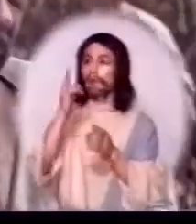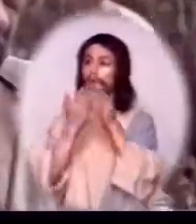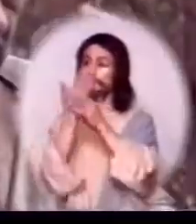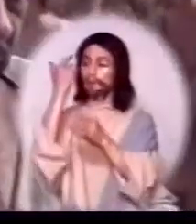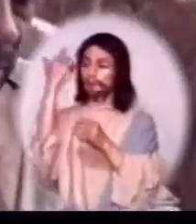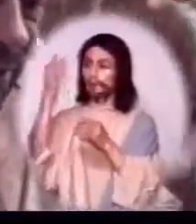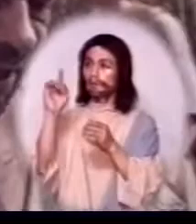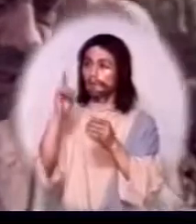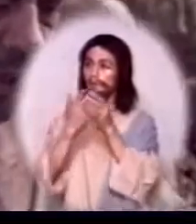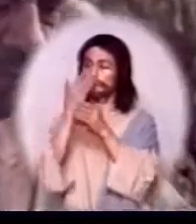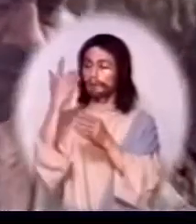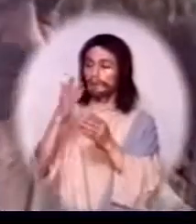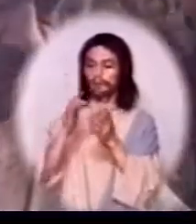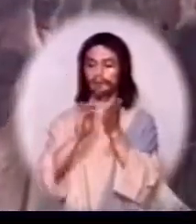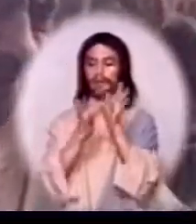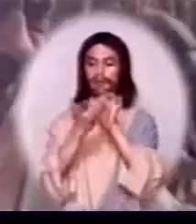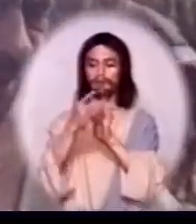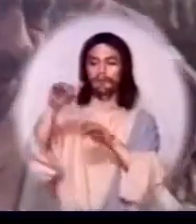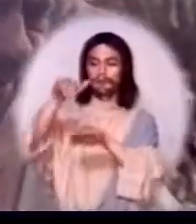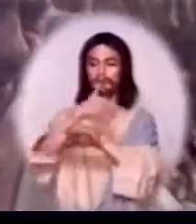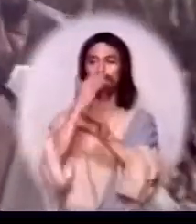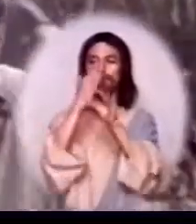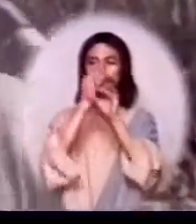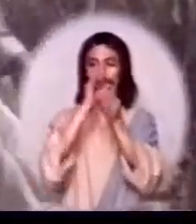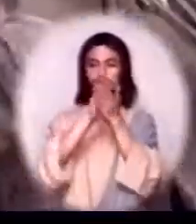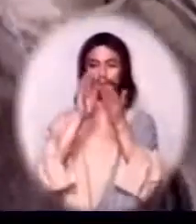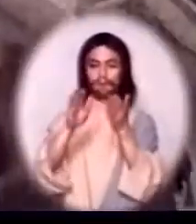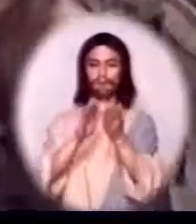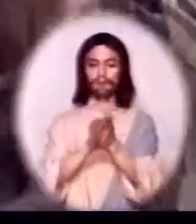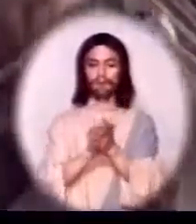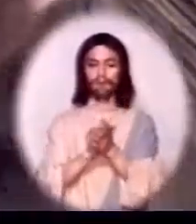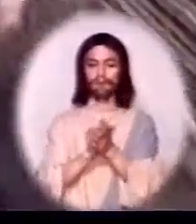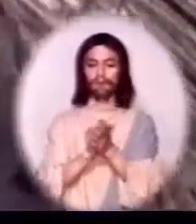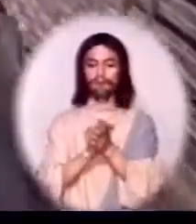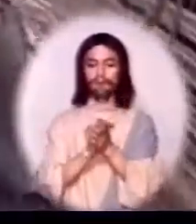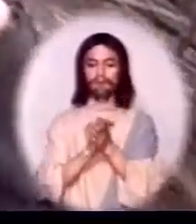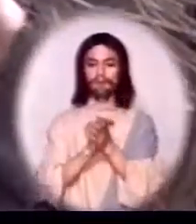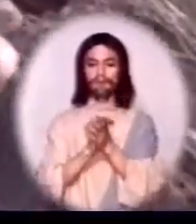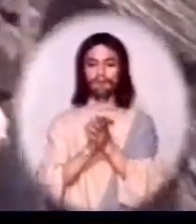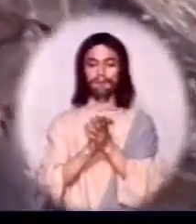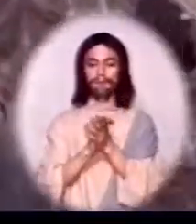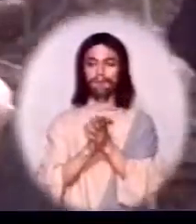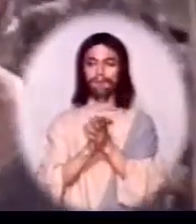무슨 일입니까? 무슨 일이에요? 나사는 예수께서 지나가고 있어요.